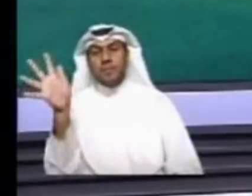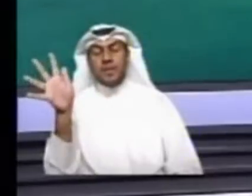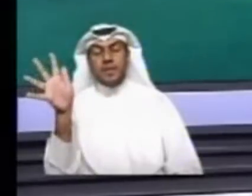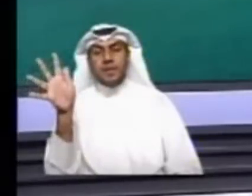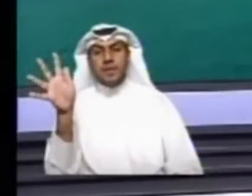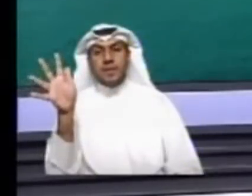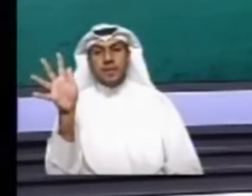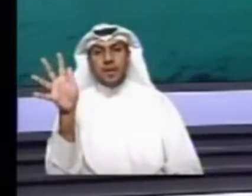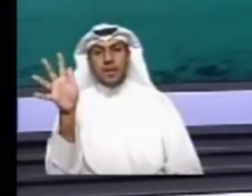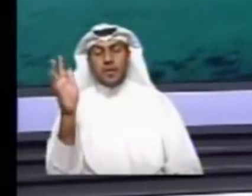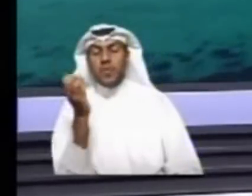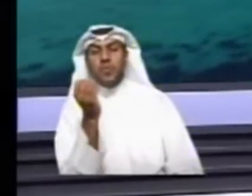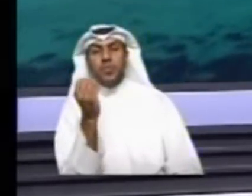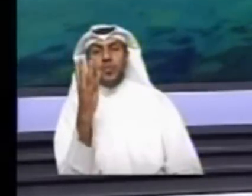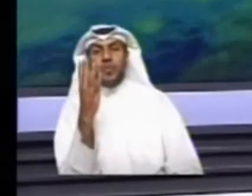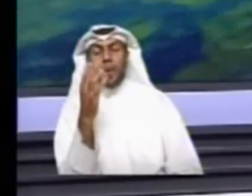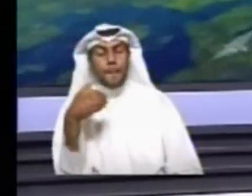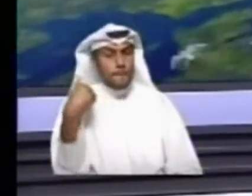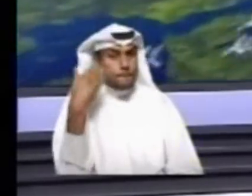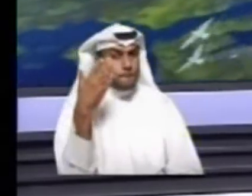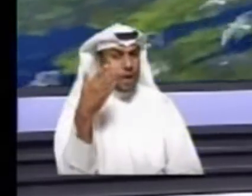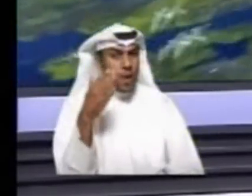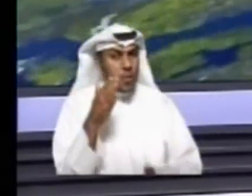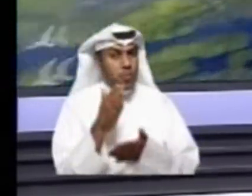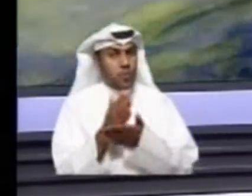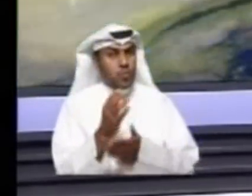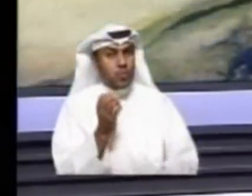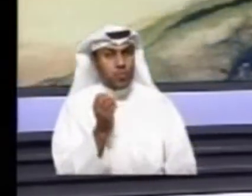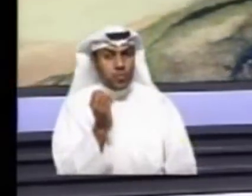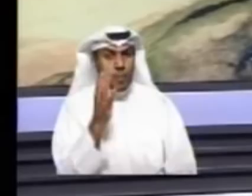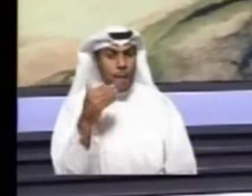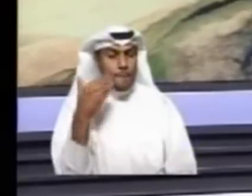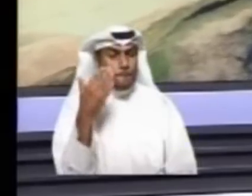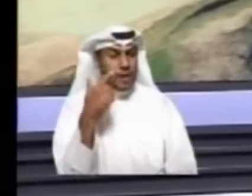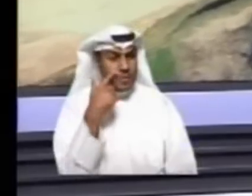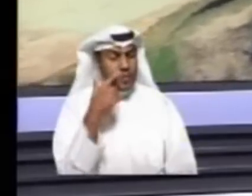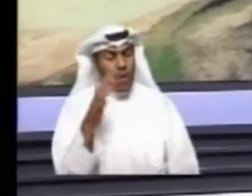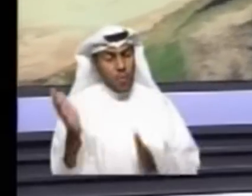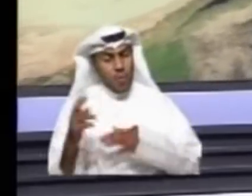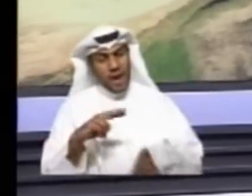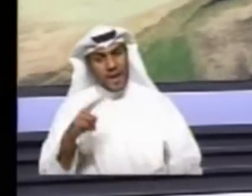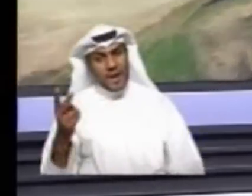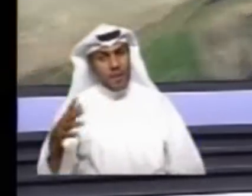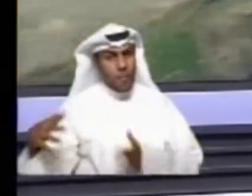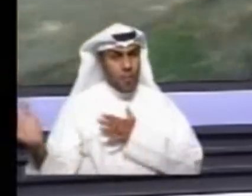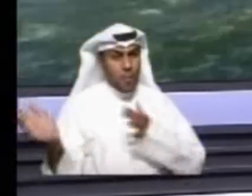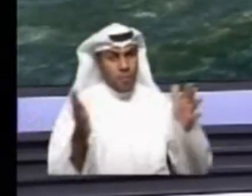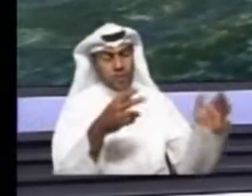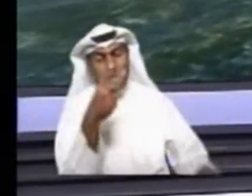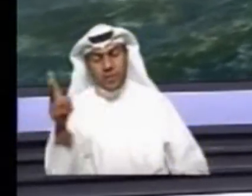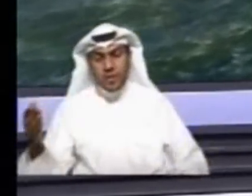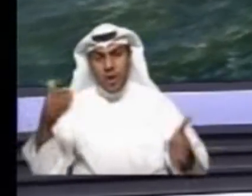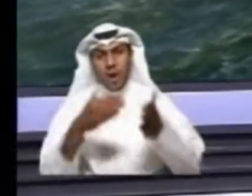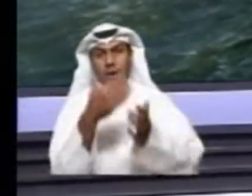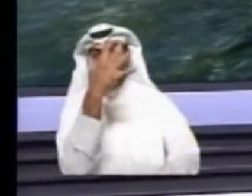السرعه في صباح يوم الغد لكن من منتصف يوم الغد راح نلاحظ نشاط في الرياح الجنوبيه الشرقيه قد تصل سرعه هبات الهواء فيها ما بين 20